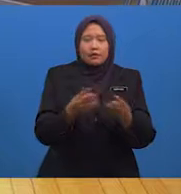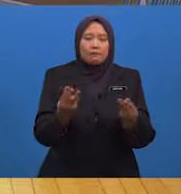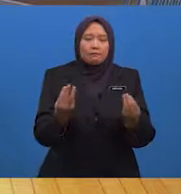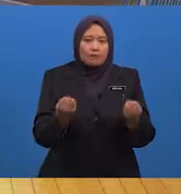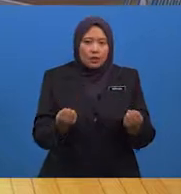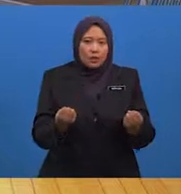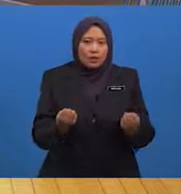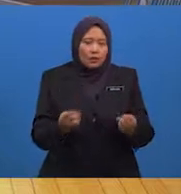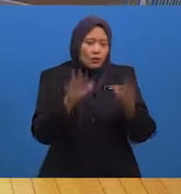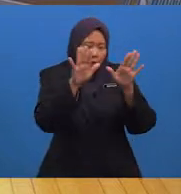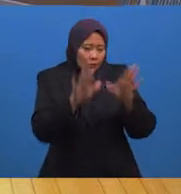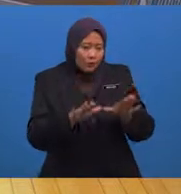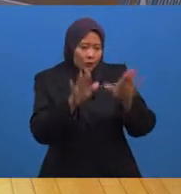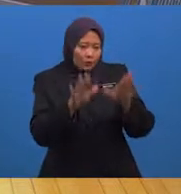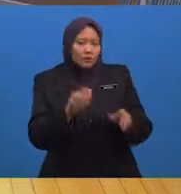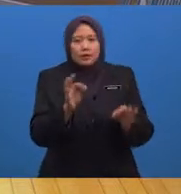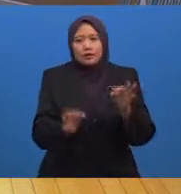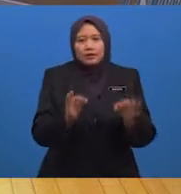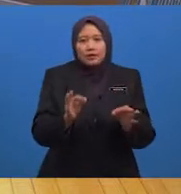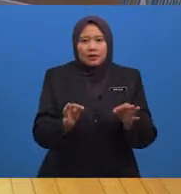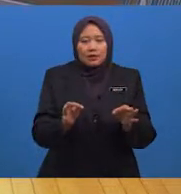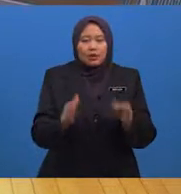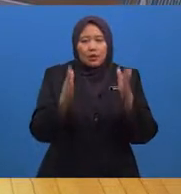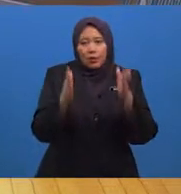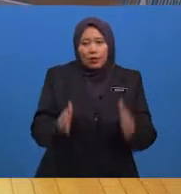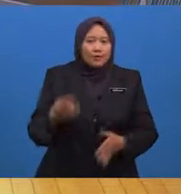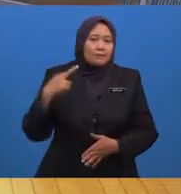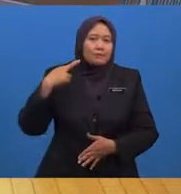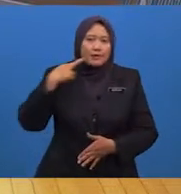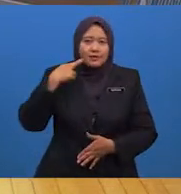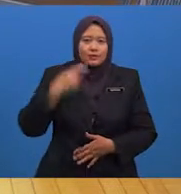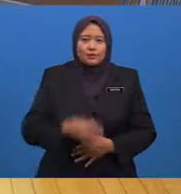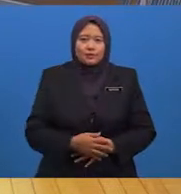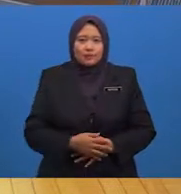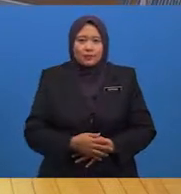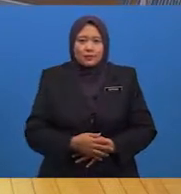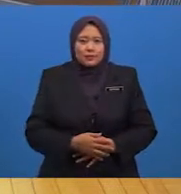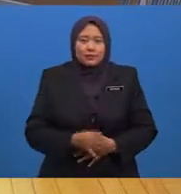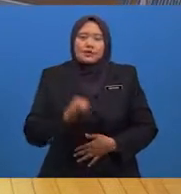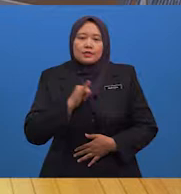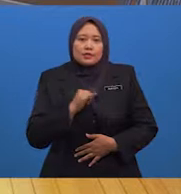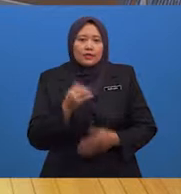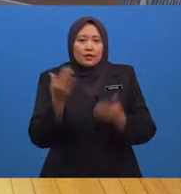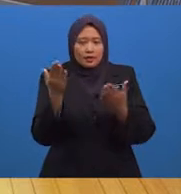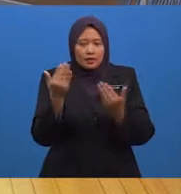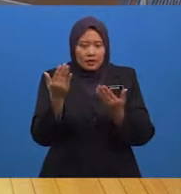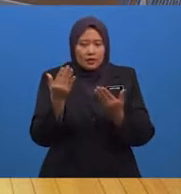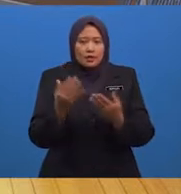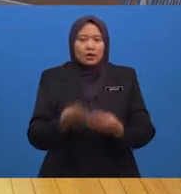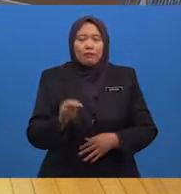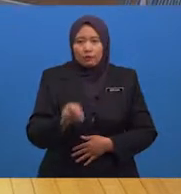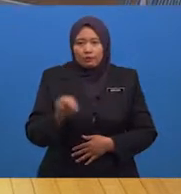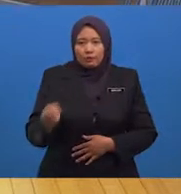sedang merajuk. Oleh itu, cikgu berharap agar murid-murid dapat menghargai